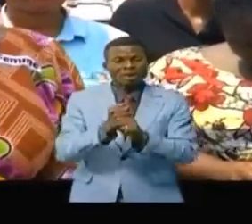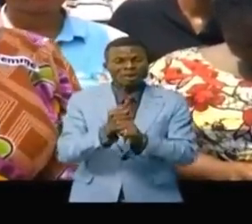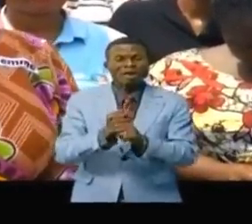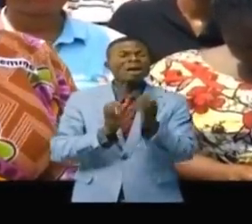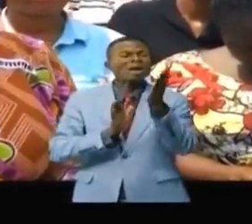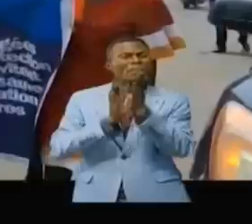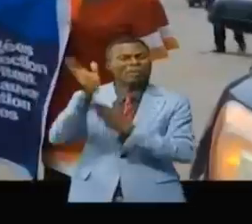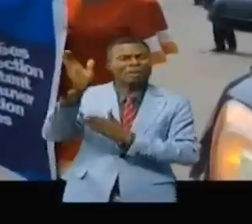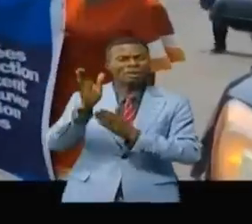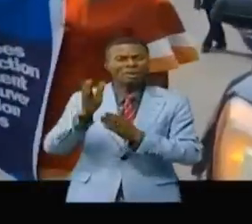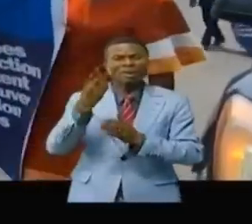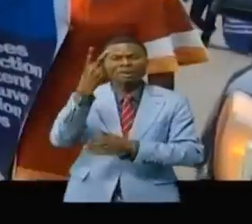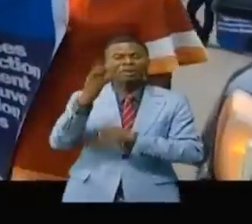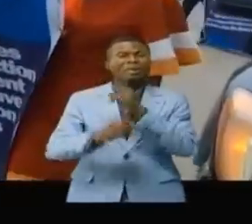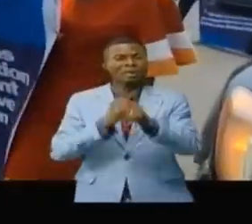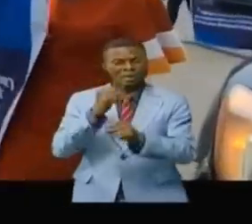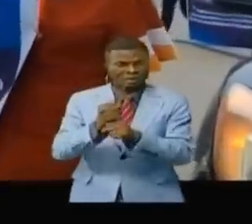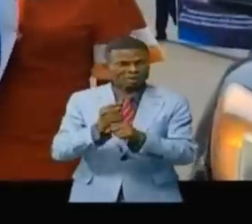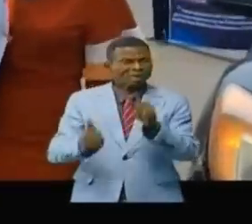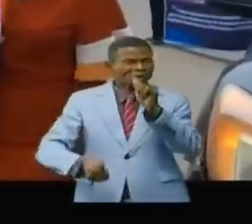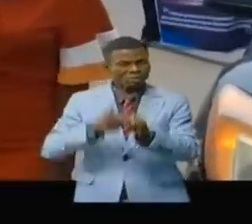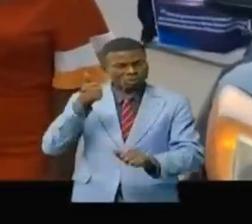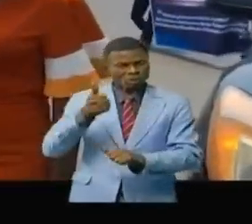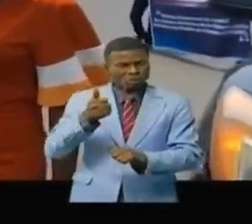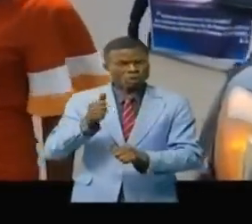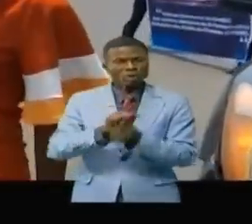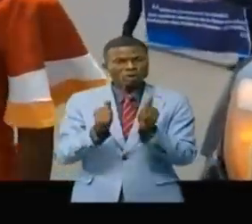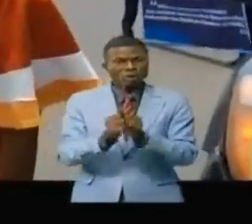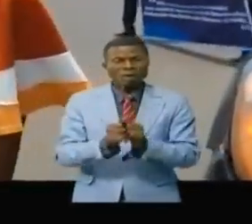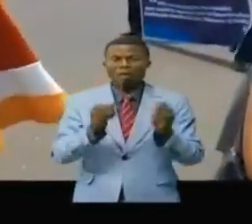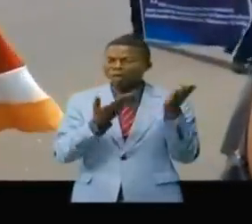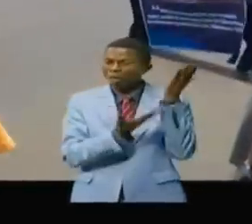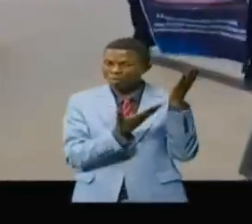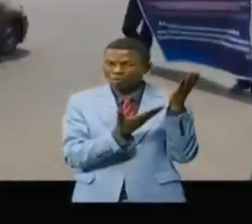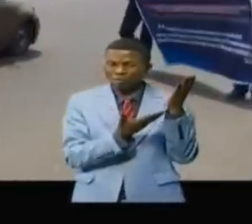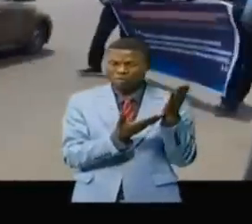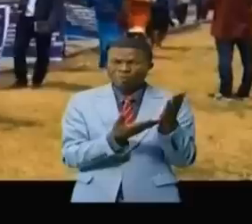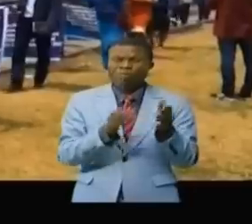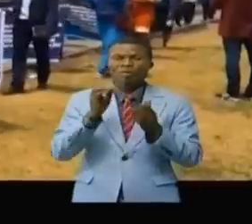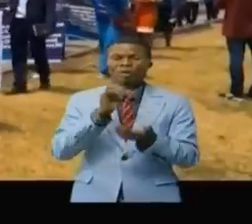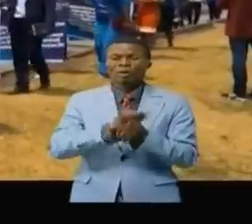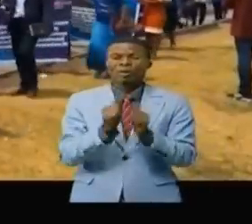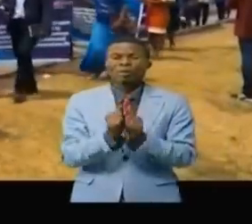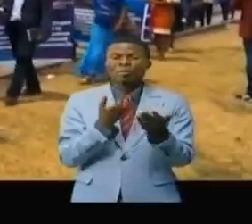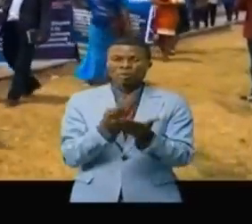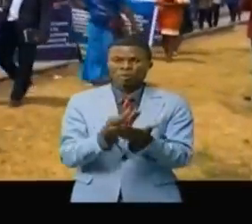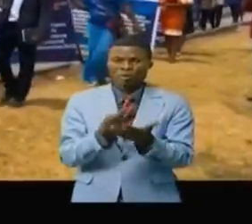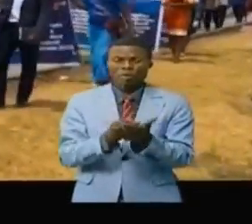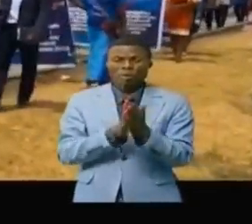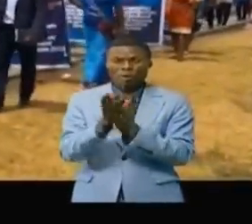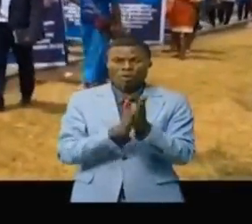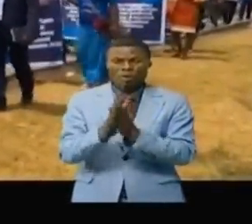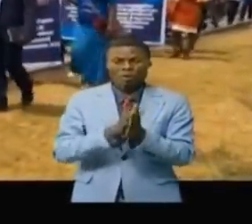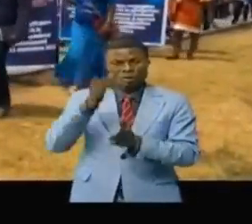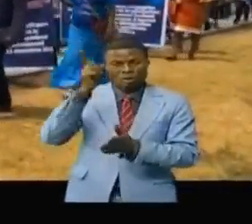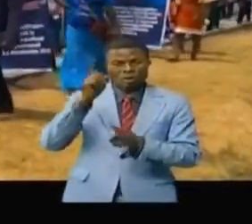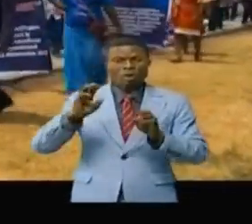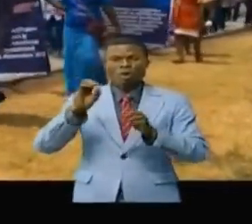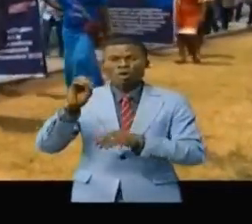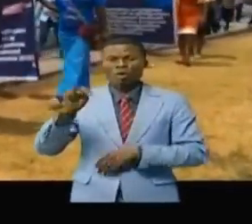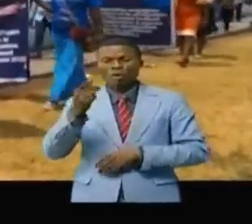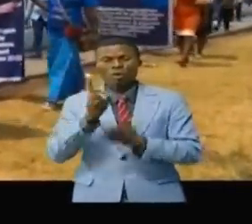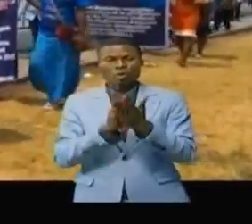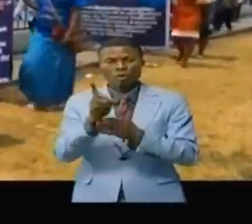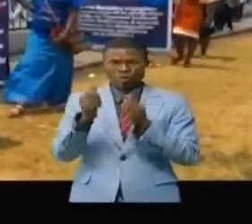en dépassement des 2 ans. Traiter en urgence ces sujets au cours de cette session essentiellement budgétaire est le souhait ardent de ces ONG des droits de